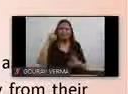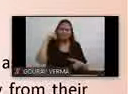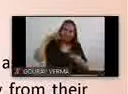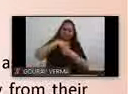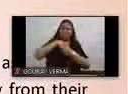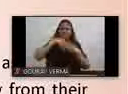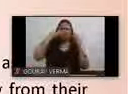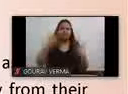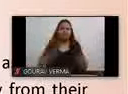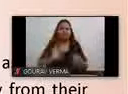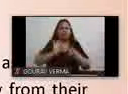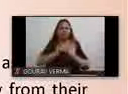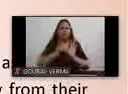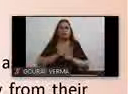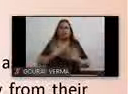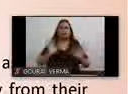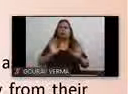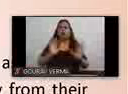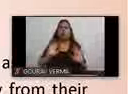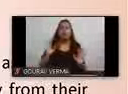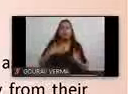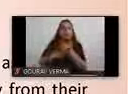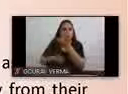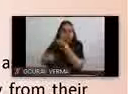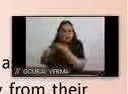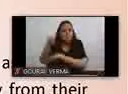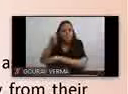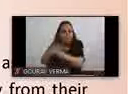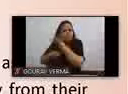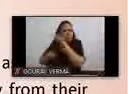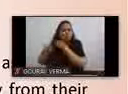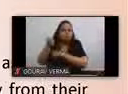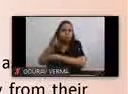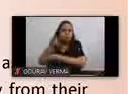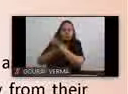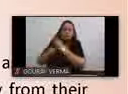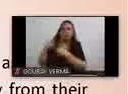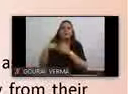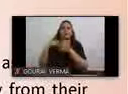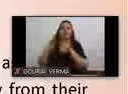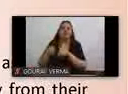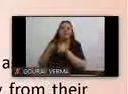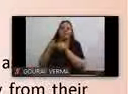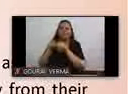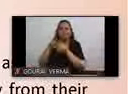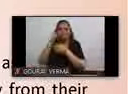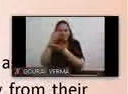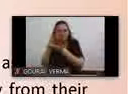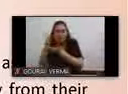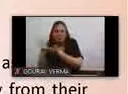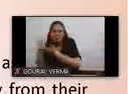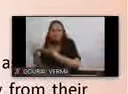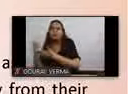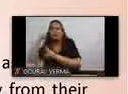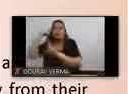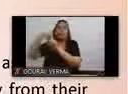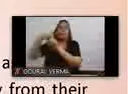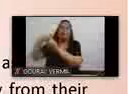चीज बच्चों में बाहर लानी है जिससे कि पेरेंट्स का एफर्ट बना रहे. नेक्स्ट.